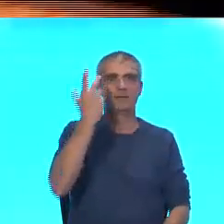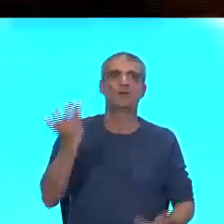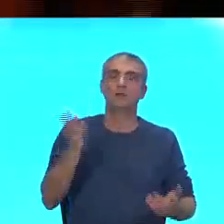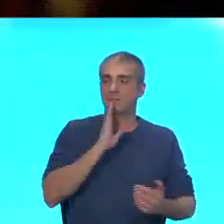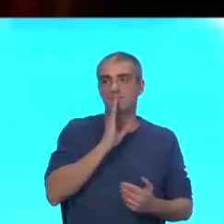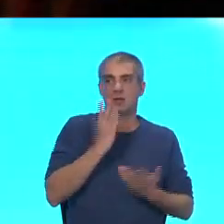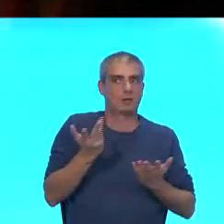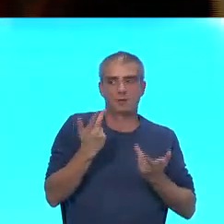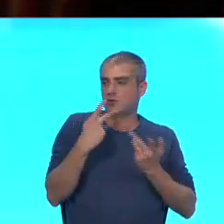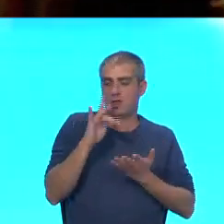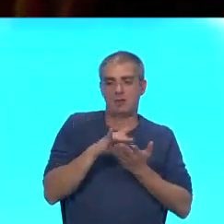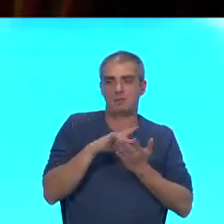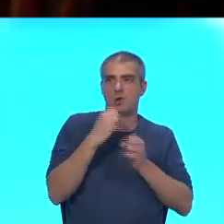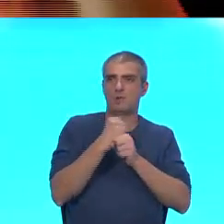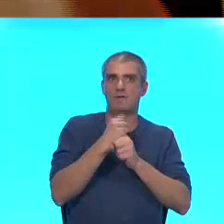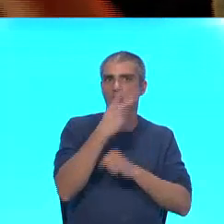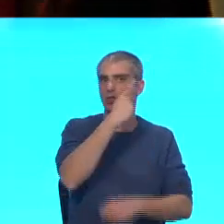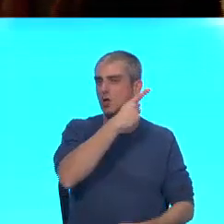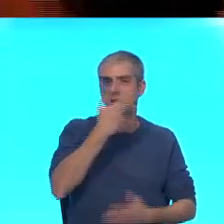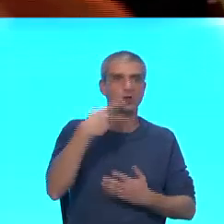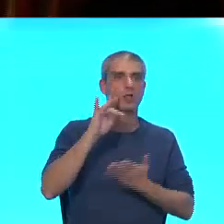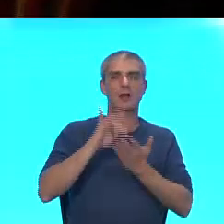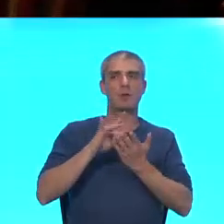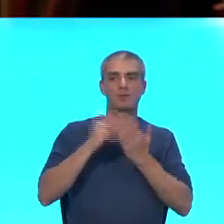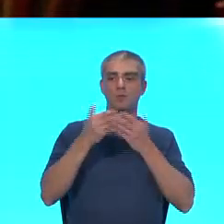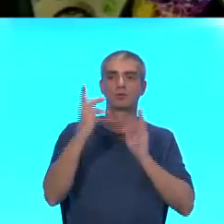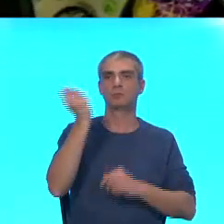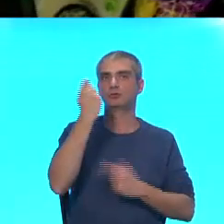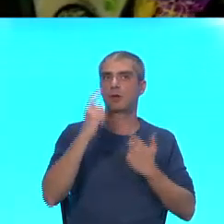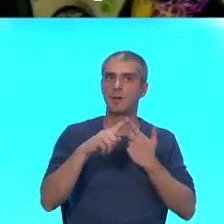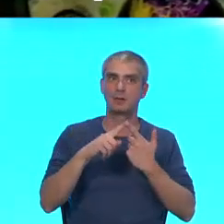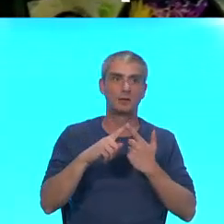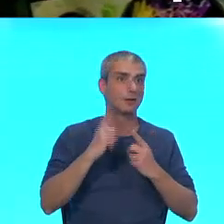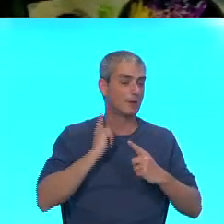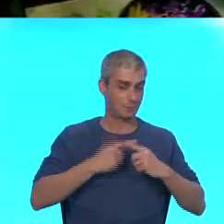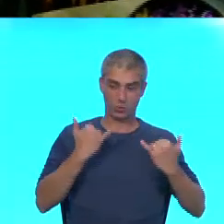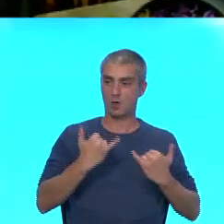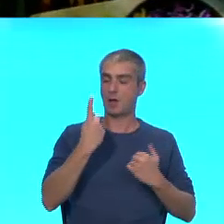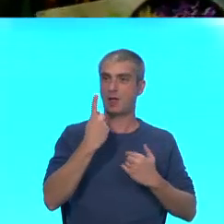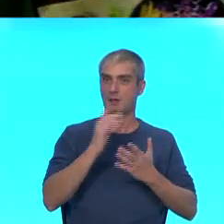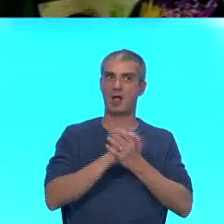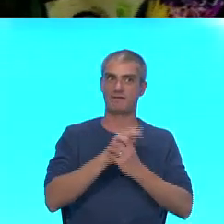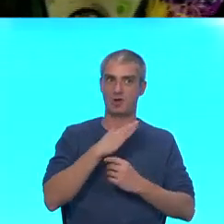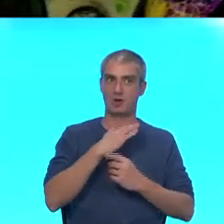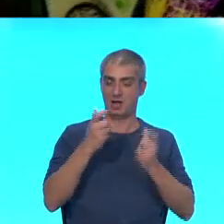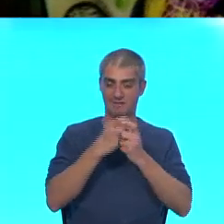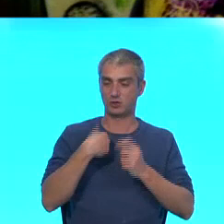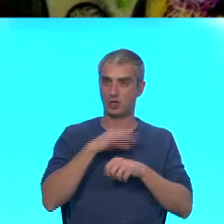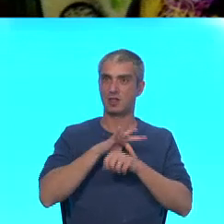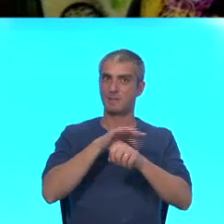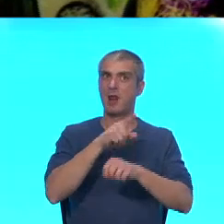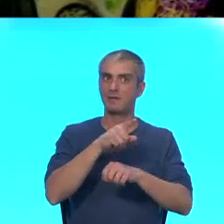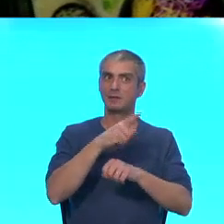בעיית יותר מקומות עבודה, יותר מקומות פתוחים בשבת. בדיוק היום עם אחת מהחברות שאנחנו מלווים,